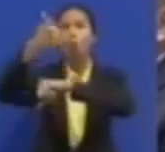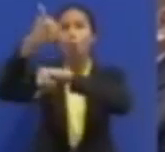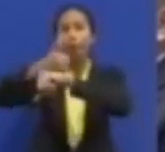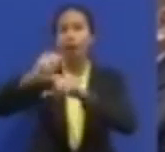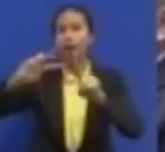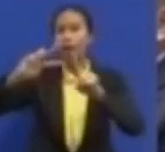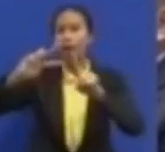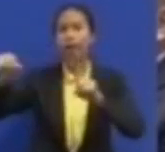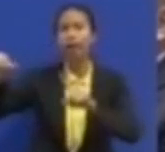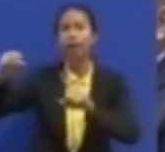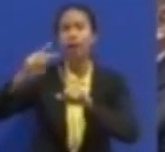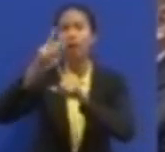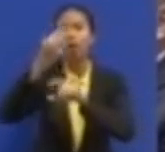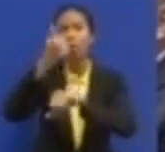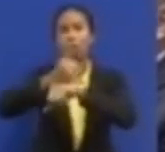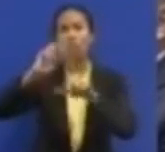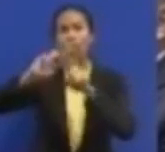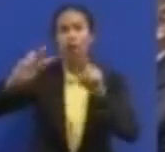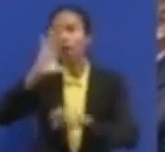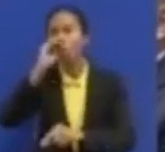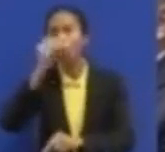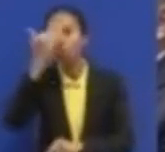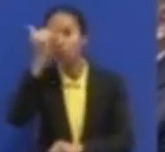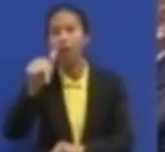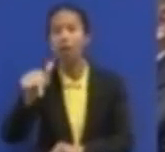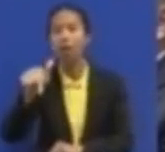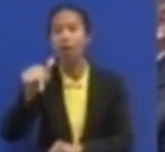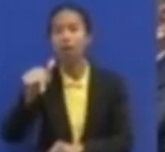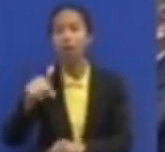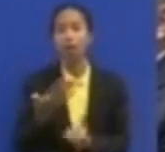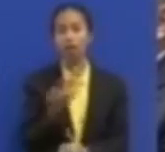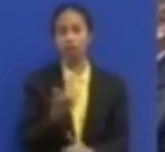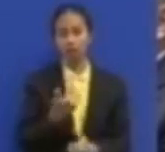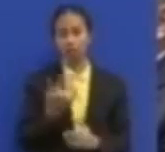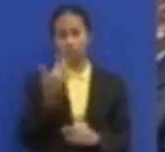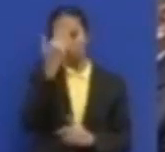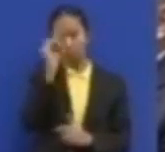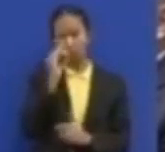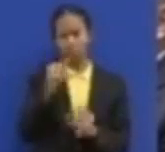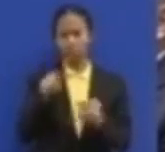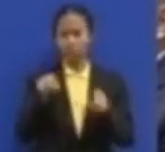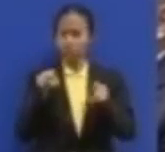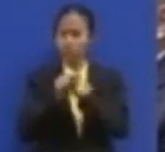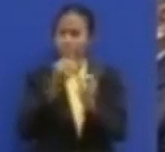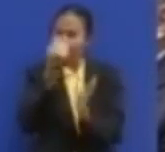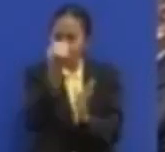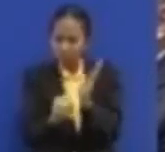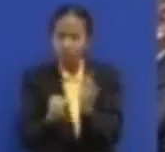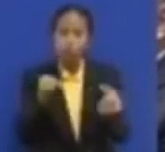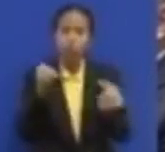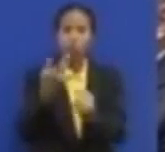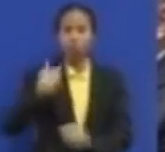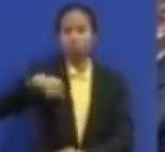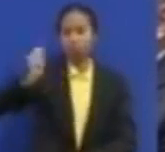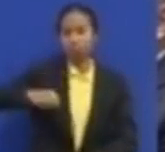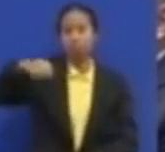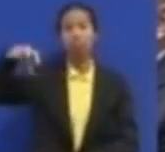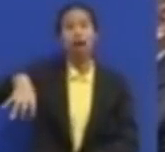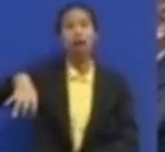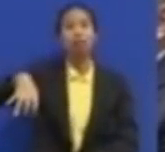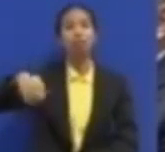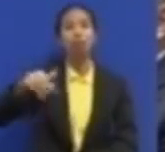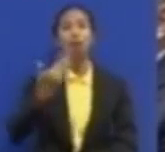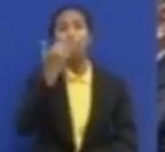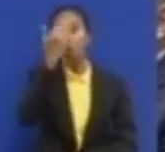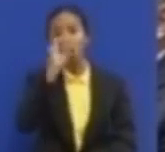รุ่งเรืองกิจเนี่ยได้อภิปรายซึ่งถือเป็นเรื่องที่ขัดต่อคำสั่งศาลการอภิปรายใด